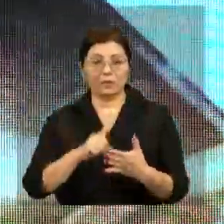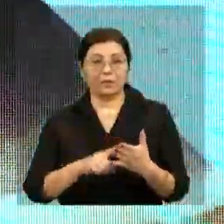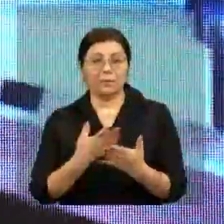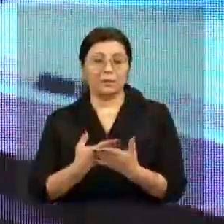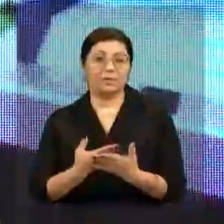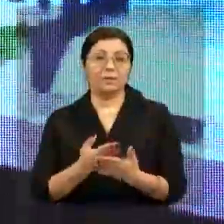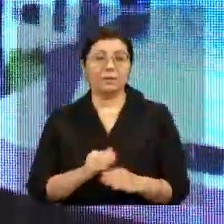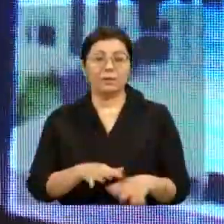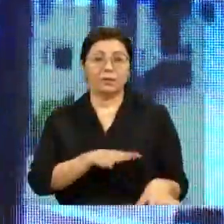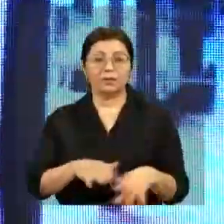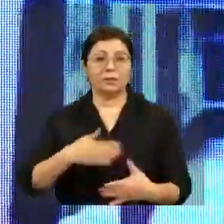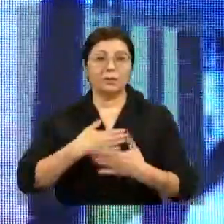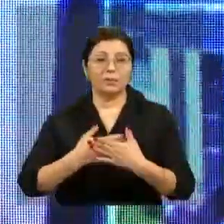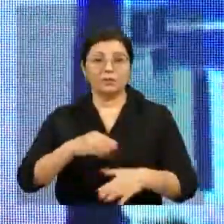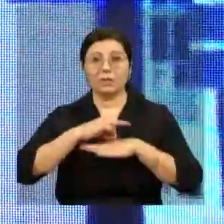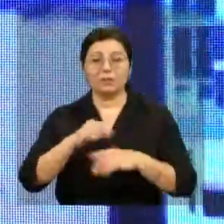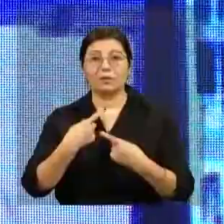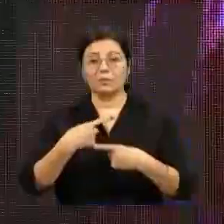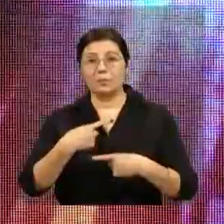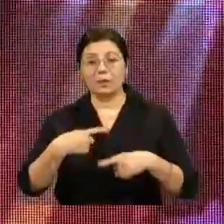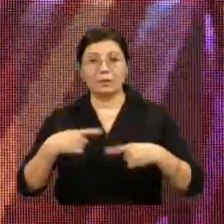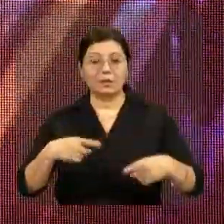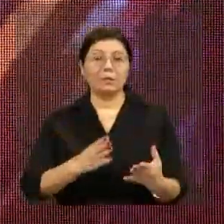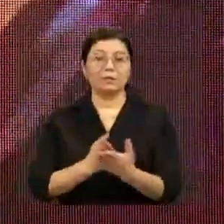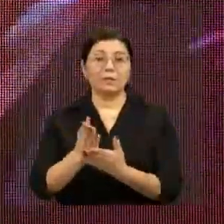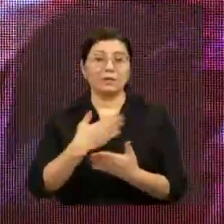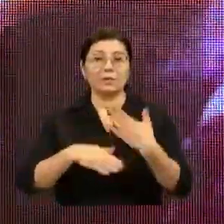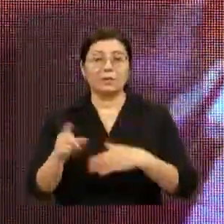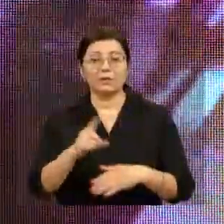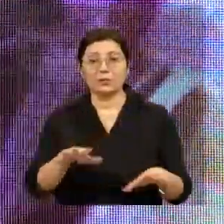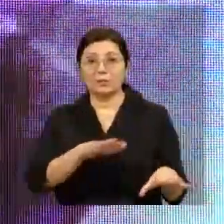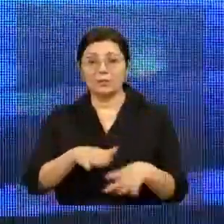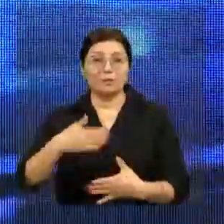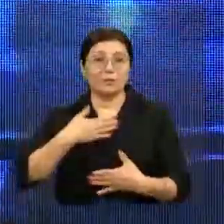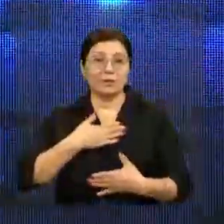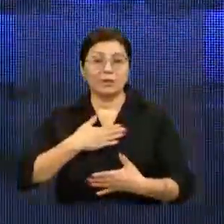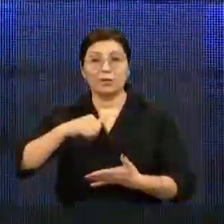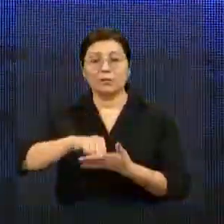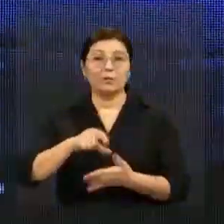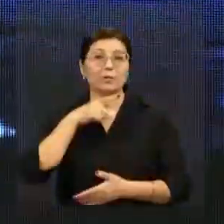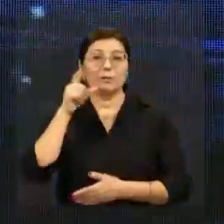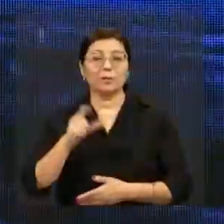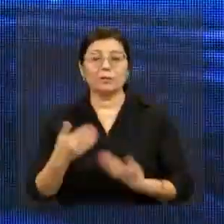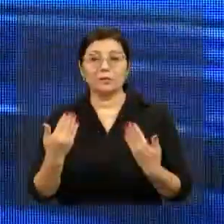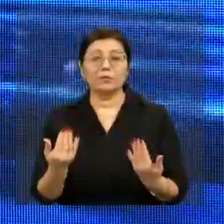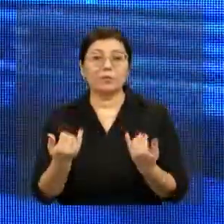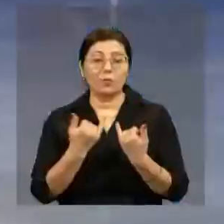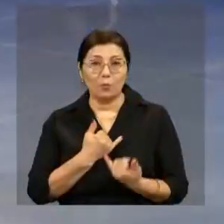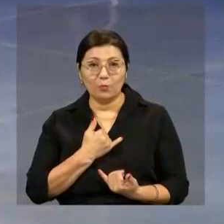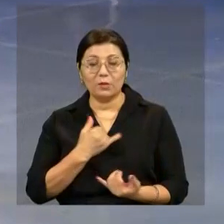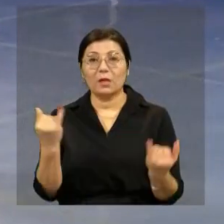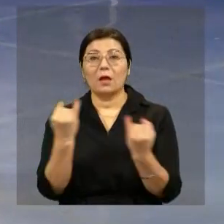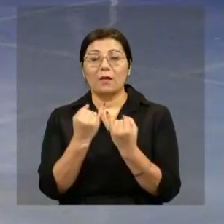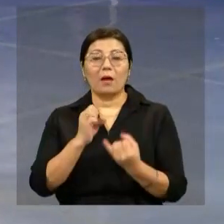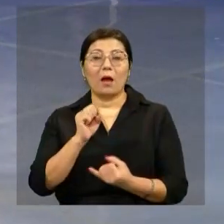сюжета, деятельность волонтеров проводится по разным направлениям. Отрадно, что в этой деятельности активно участвует молодежь. И сегодня у нас в гостях Асема